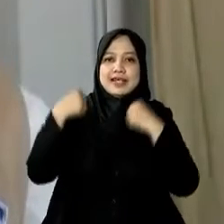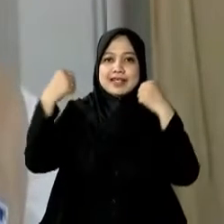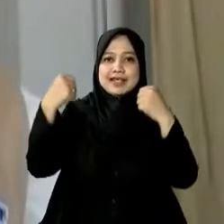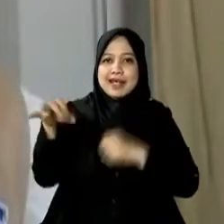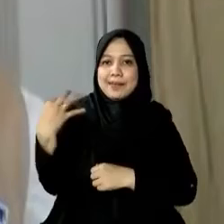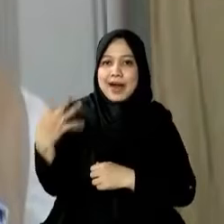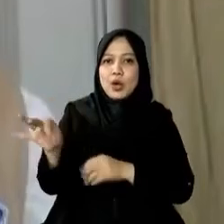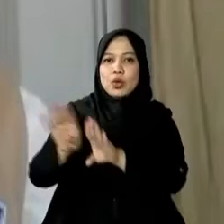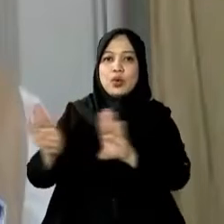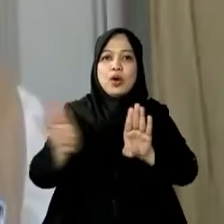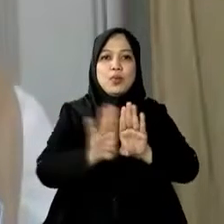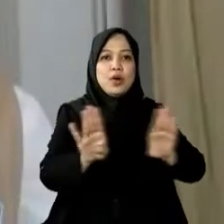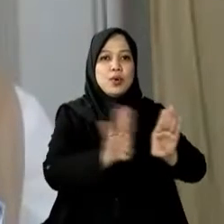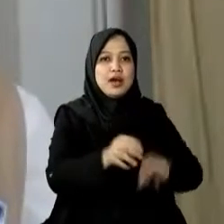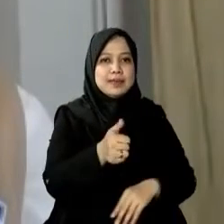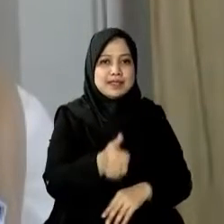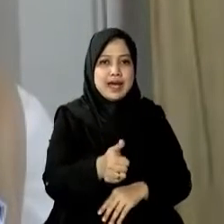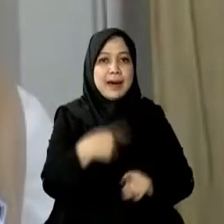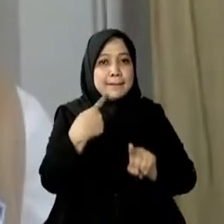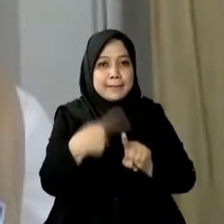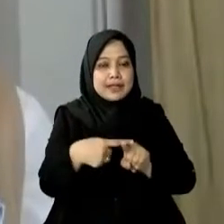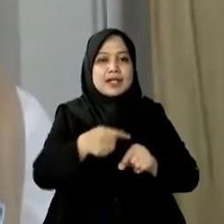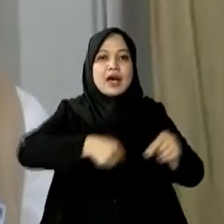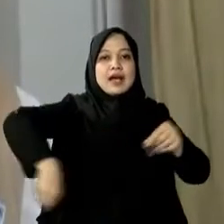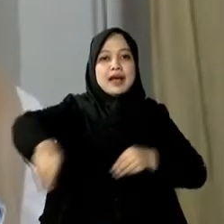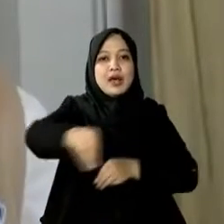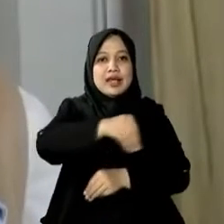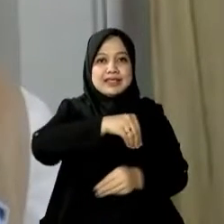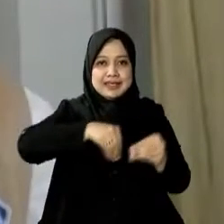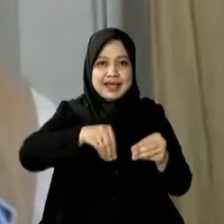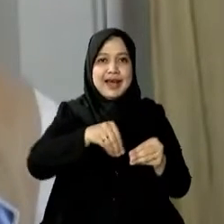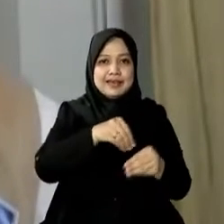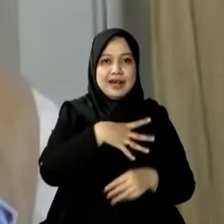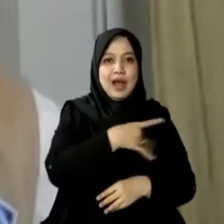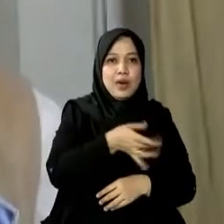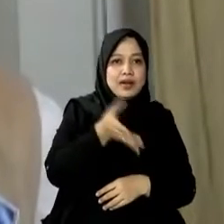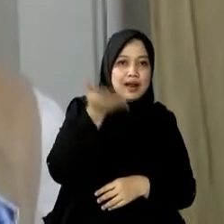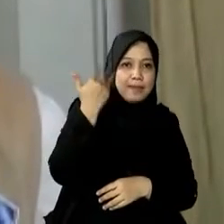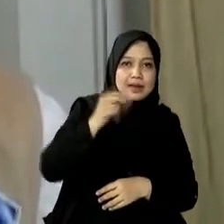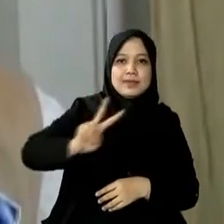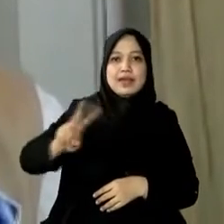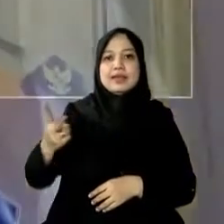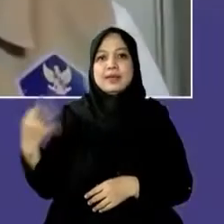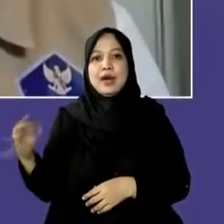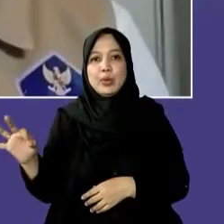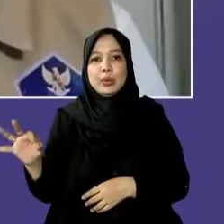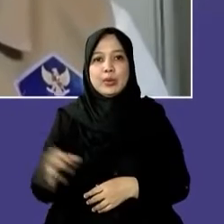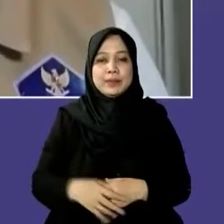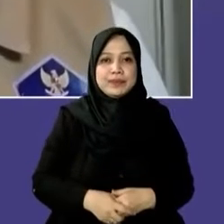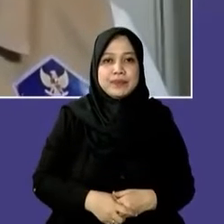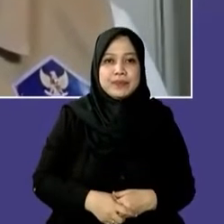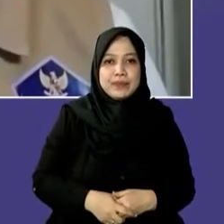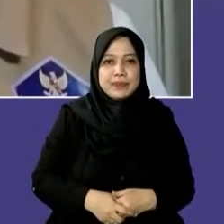baru dan juga melakukan rotasi kepada relawan yang sudah bekerja cukup lama jadi artinya mag